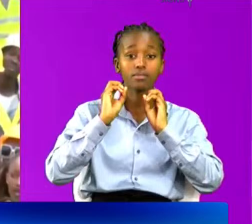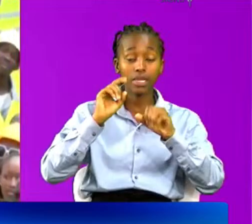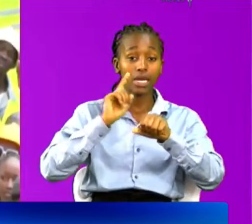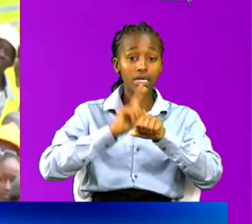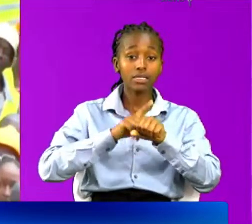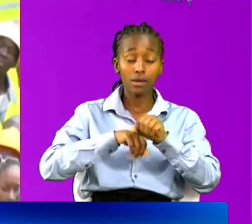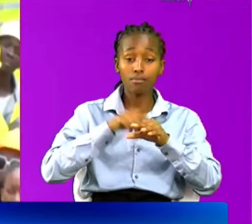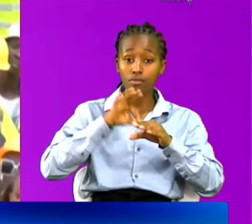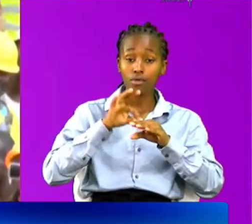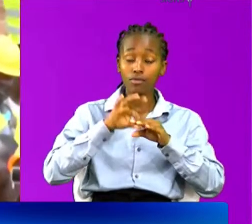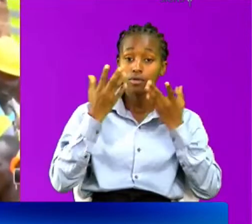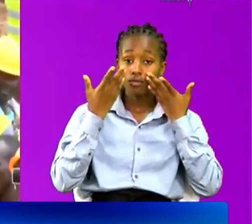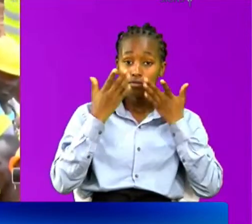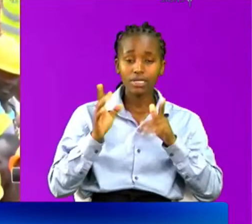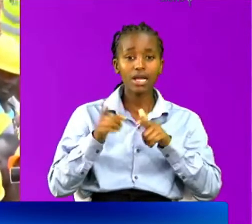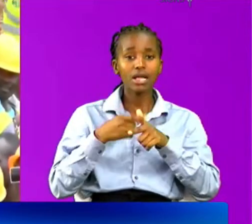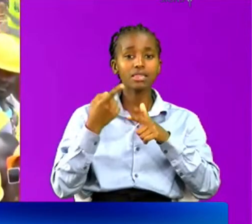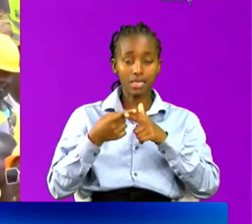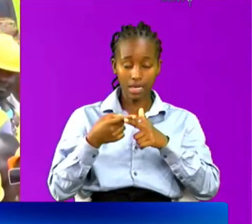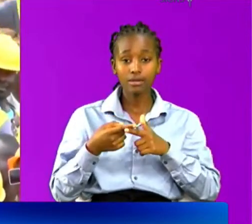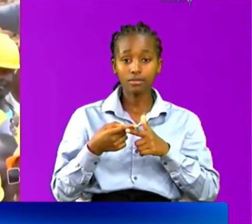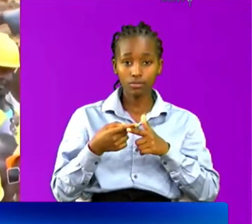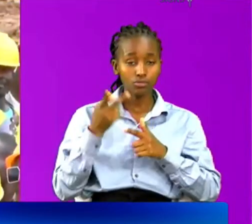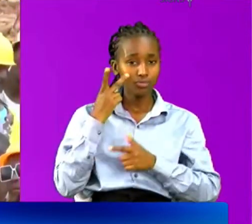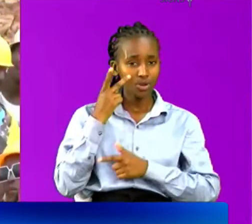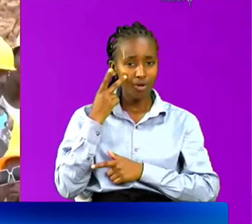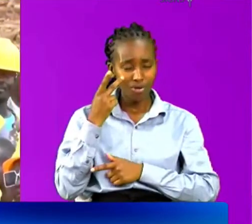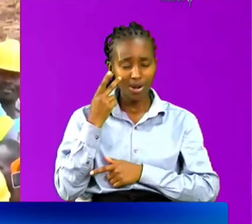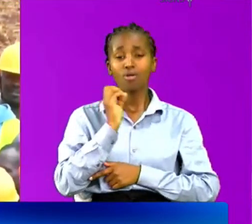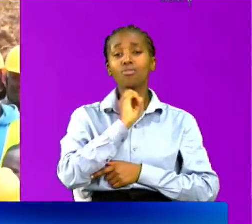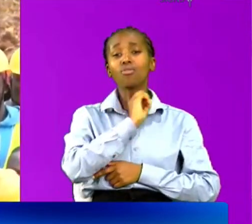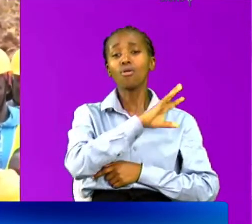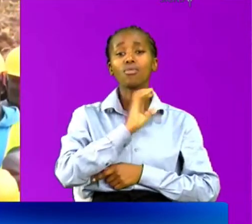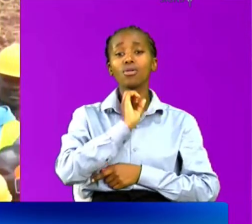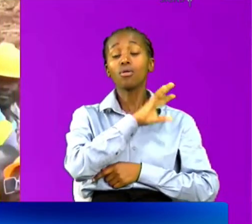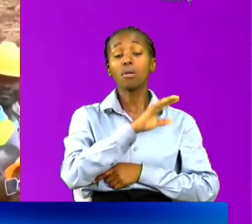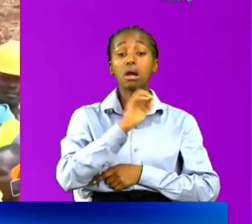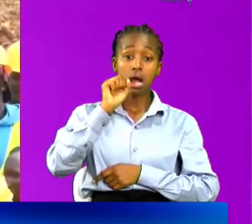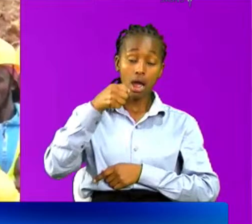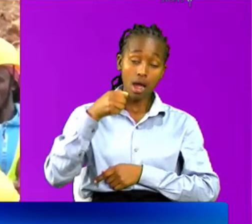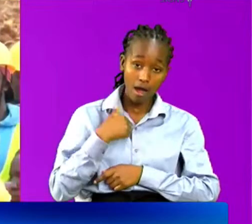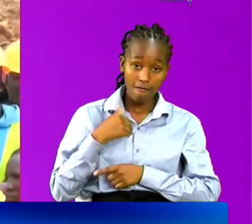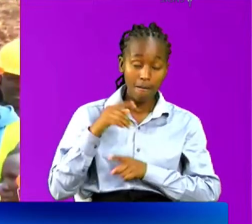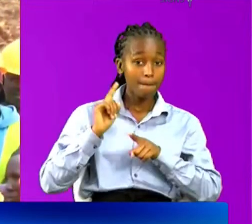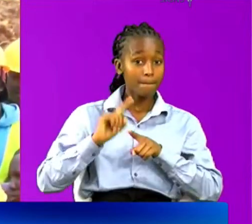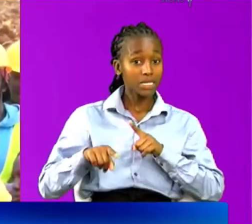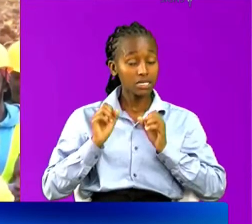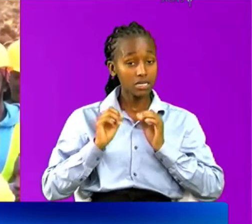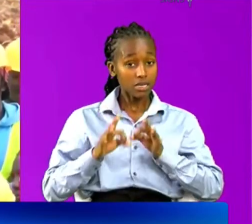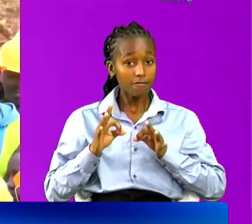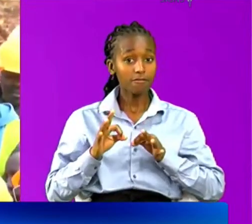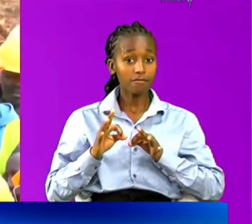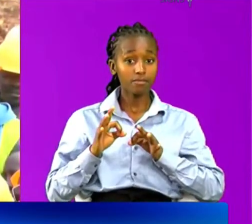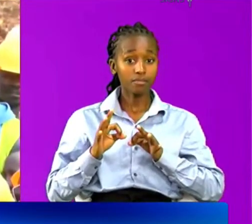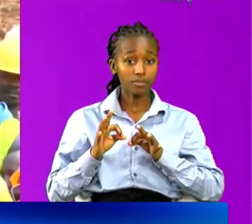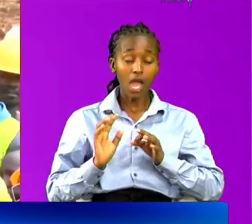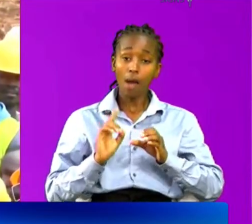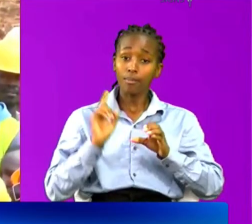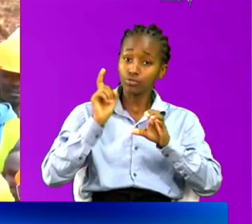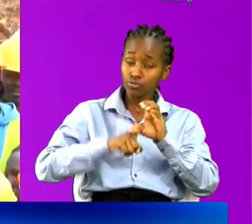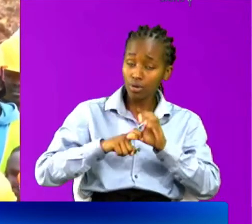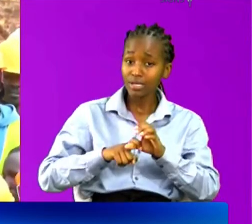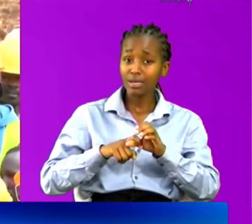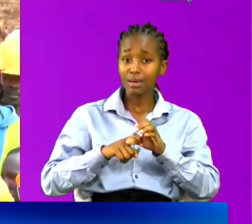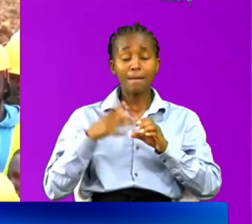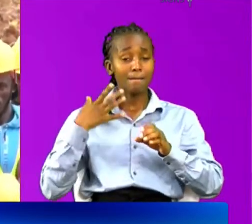ya kwanza ya pili kulikuwa kelele imejaa kila pahali. Lakini alikuwa na maono na mpango. Wewe umekuja mwaka moja kelele pale,